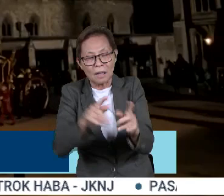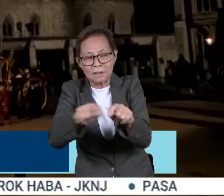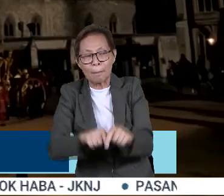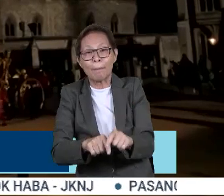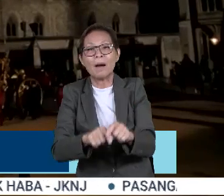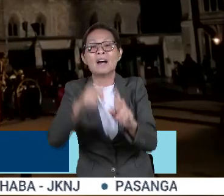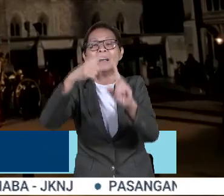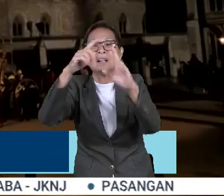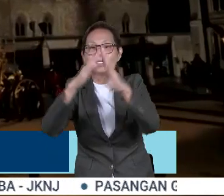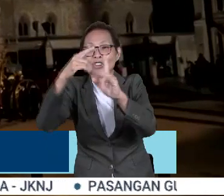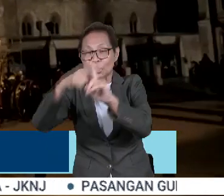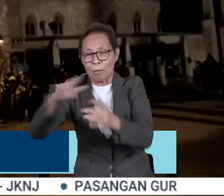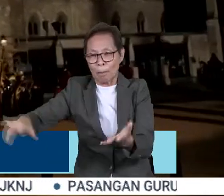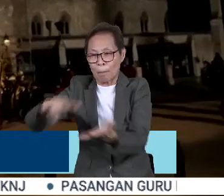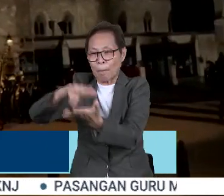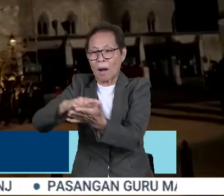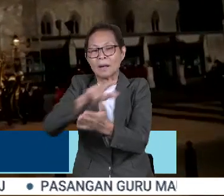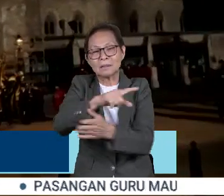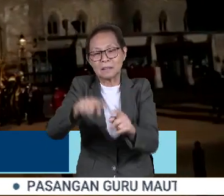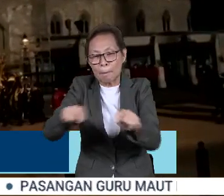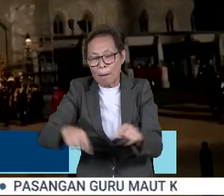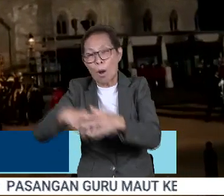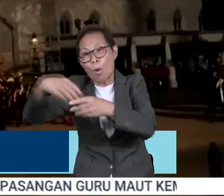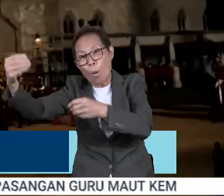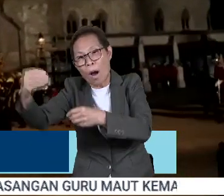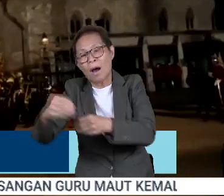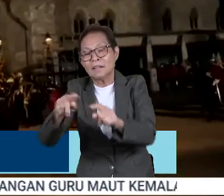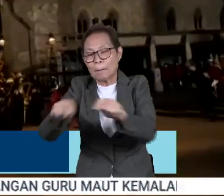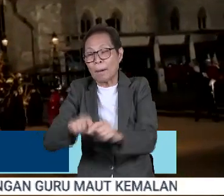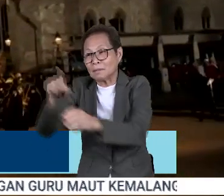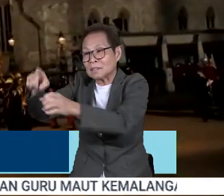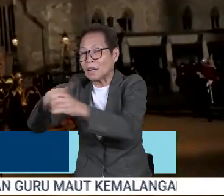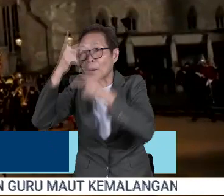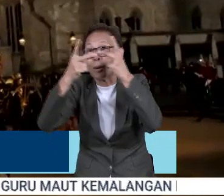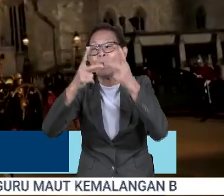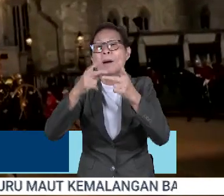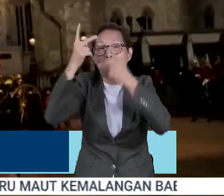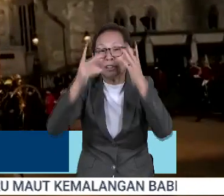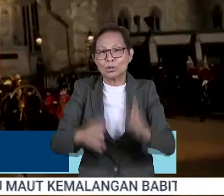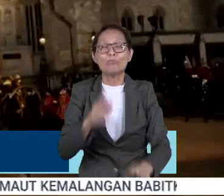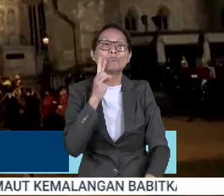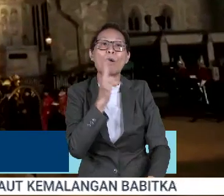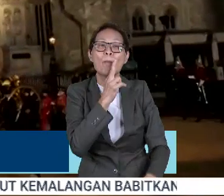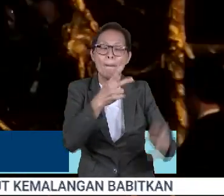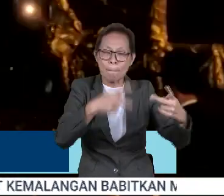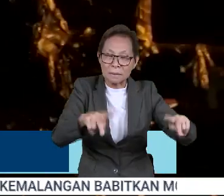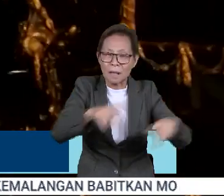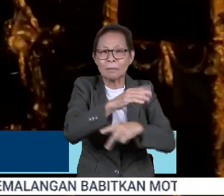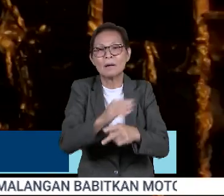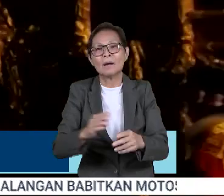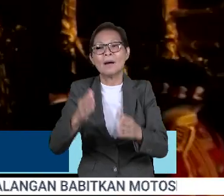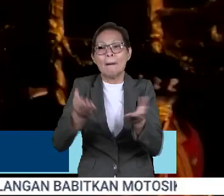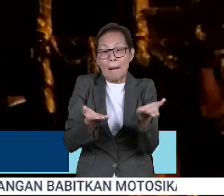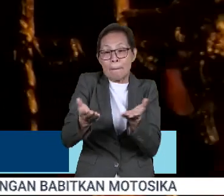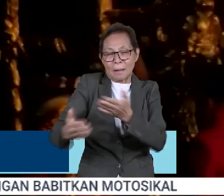ibadah lapangan Cirebon dan tempat awam seperti kawasan tarikan pelanco restoran ball dan Pasha peringatan keselamatan